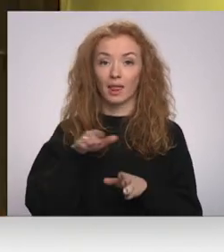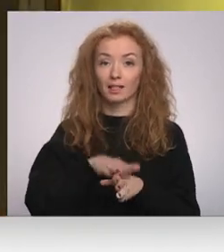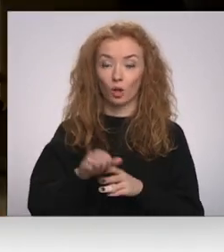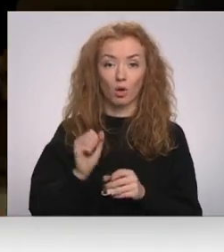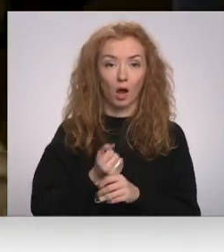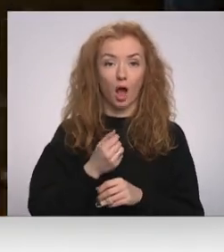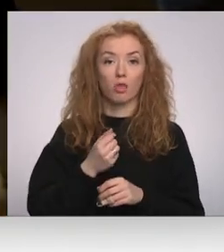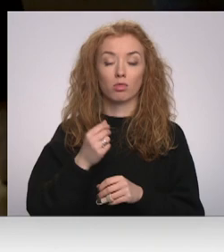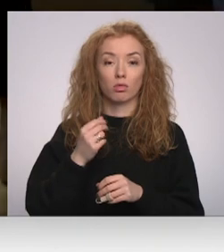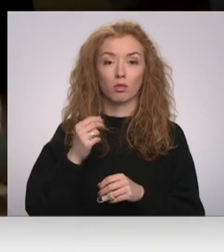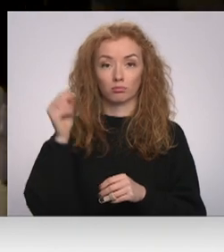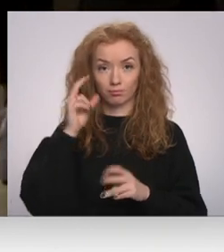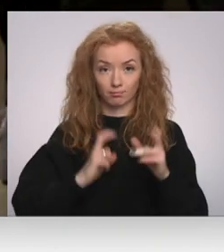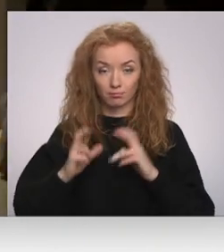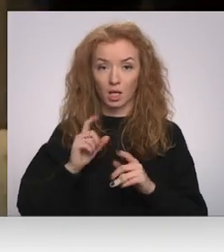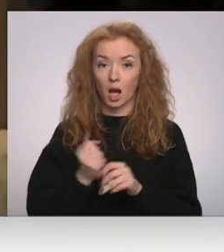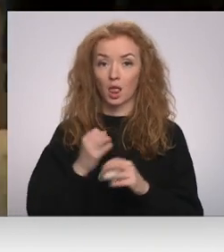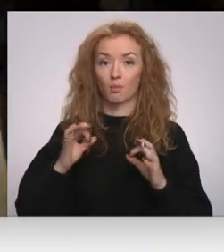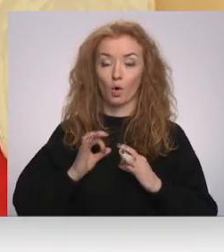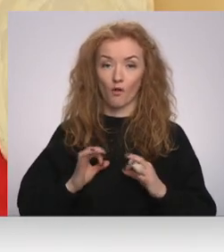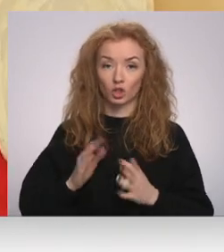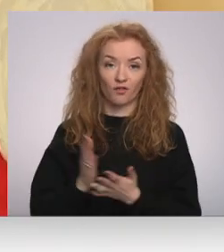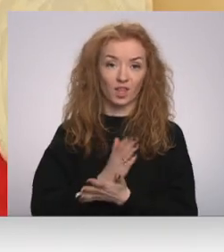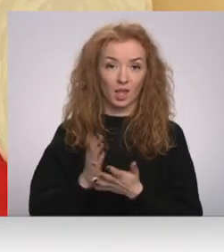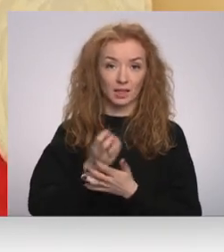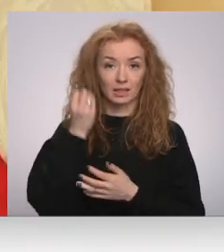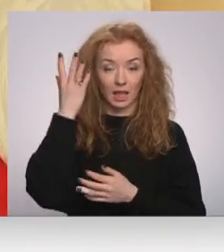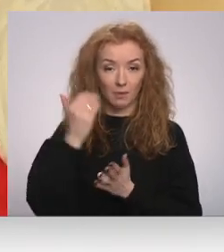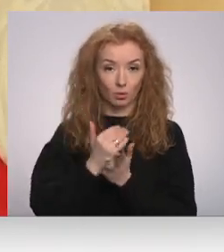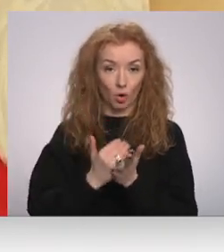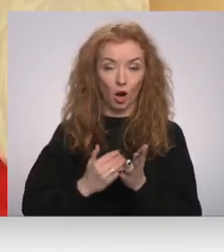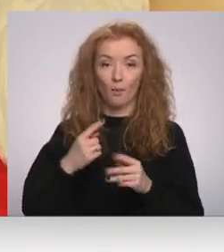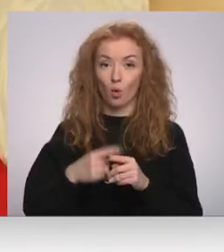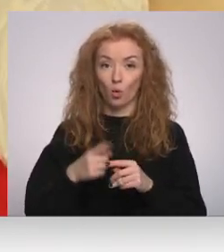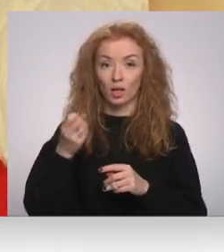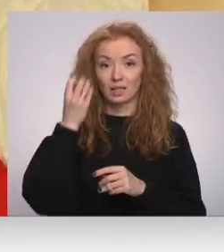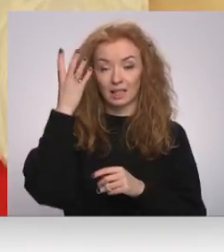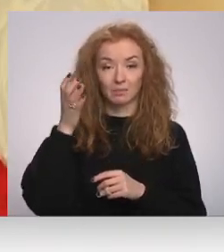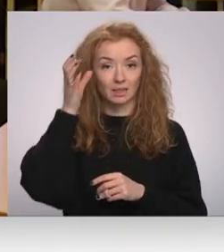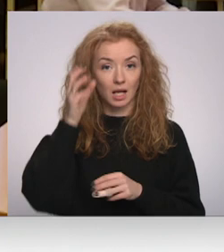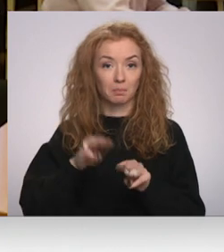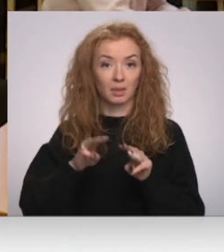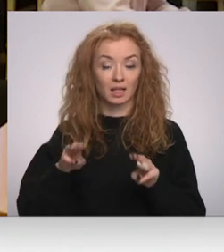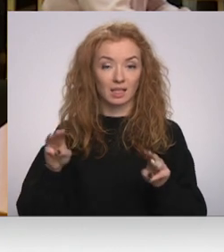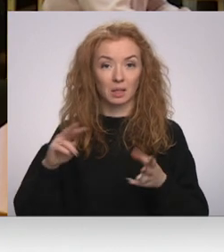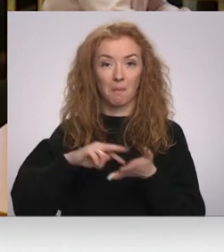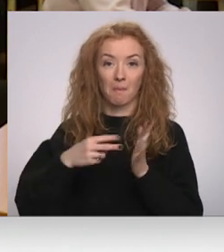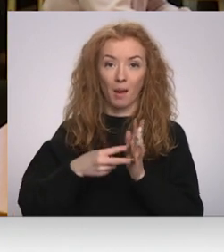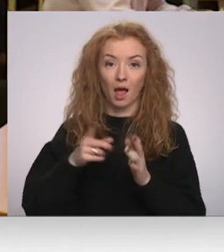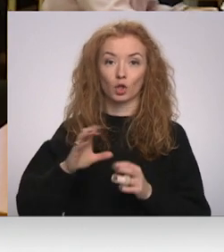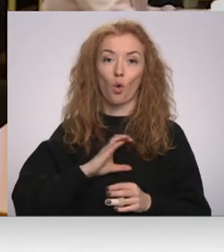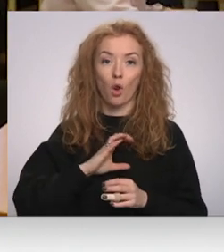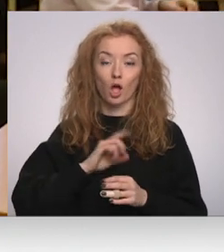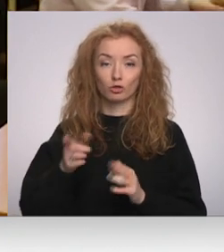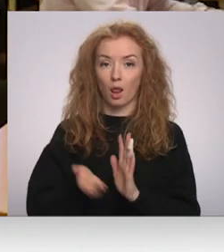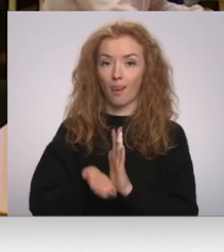gan studiju programmas, gan profesionālās vidējās izglītības programmas. Izglītības un zinātnes ministrijas iecere ir koledžas